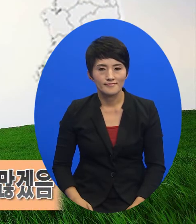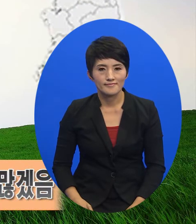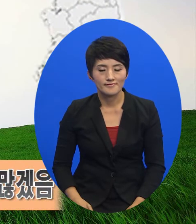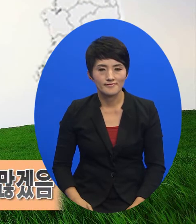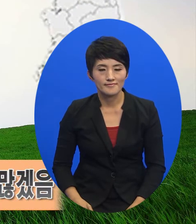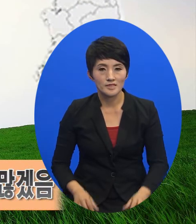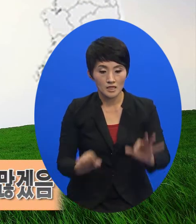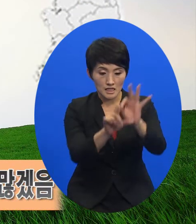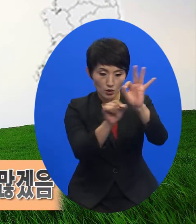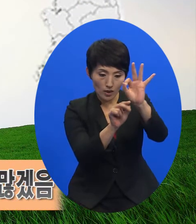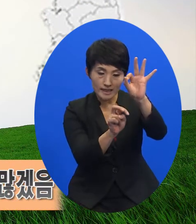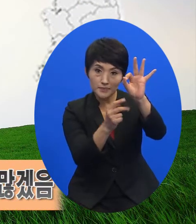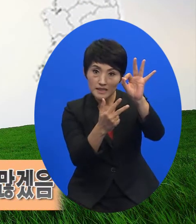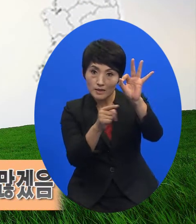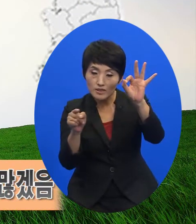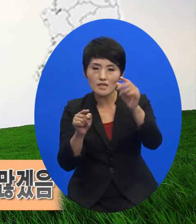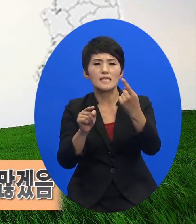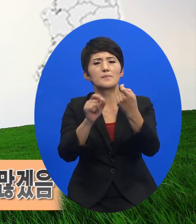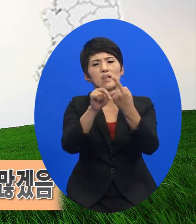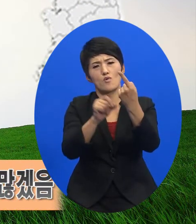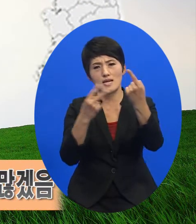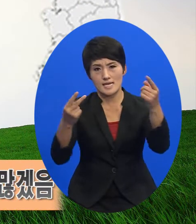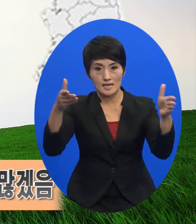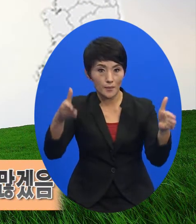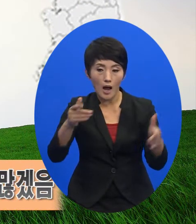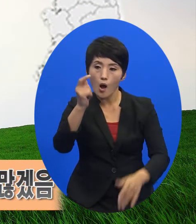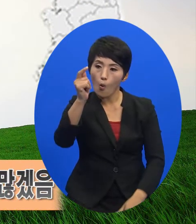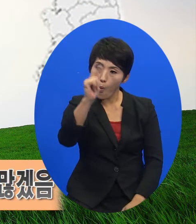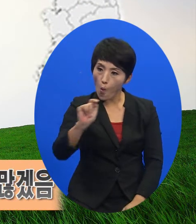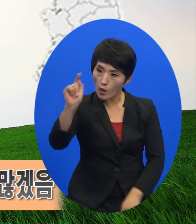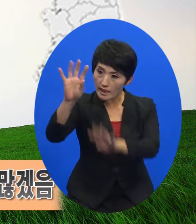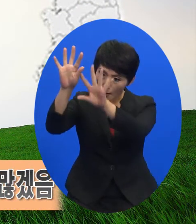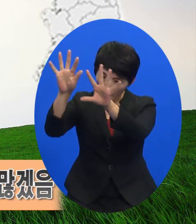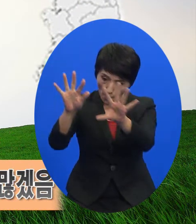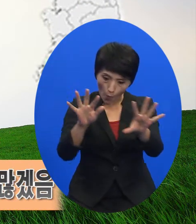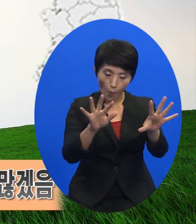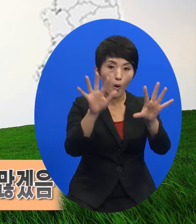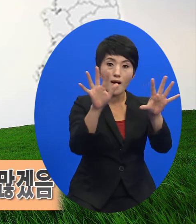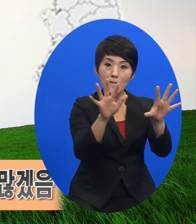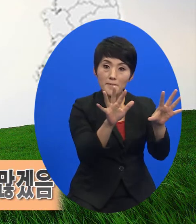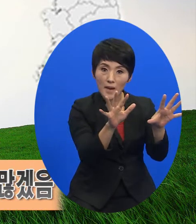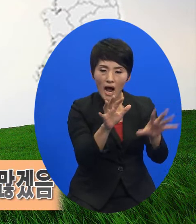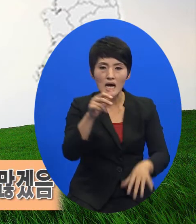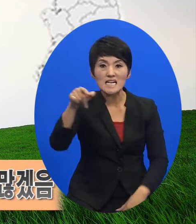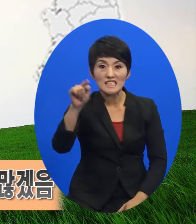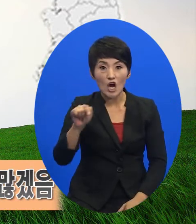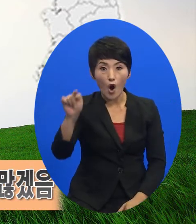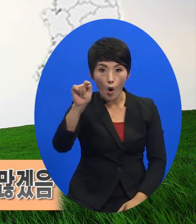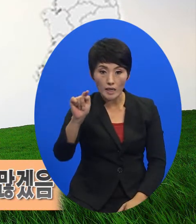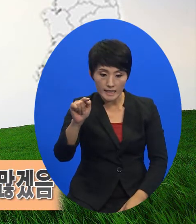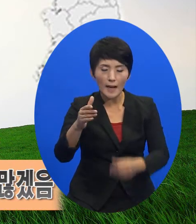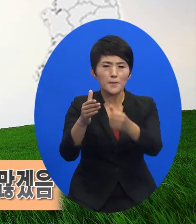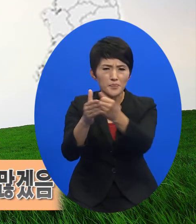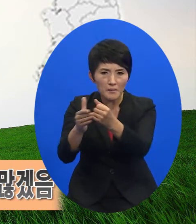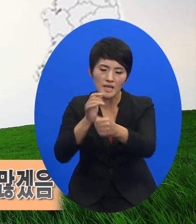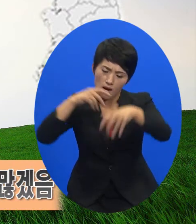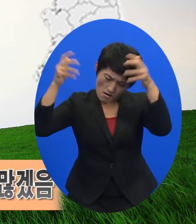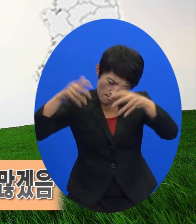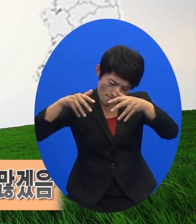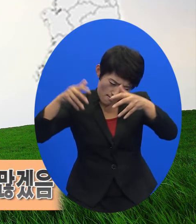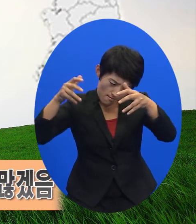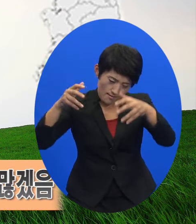이후로 27일부터 11월 2일까지 는 고기압의 영향을 자주 받는 가운데 저기압의 영향으로 많은 비가 오는 곳이